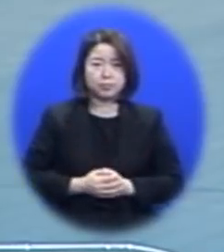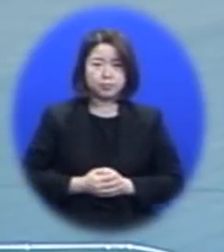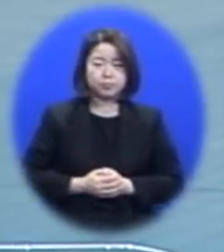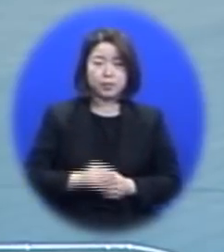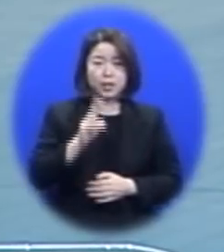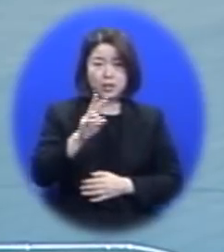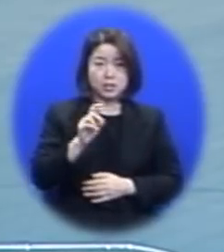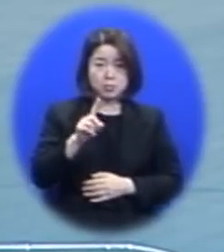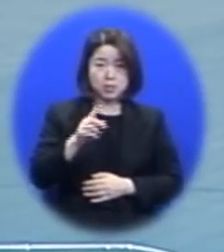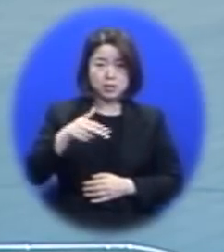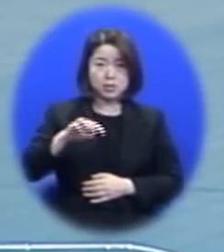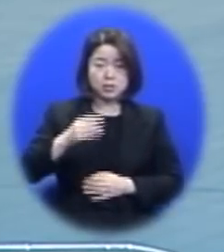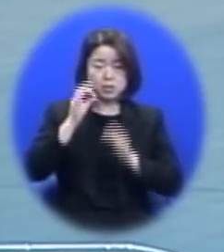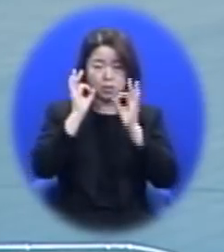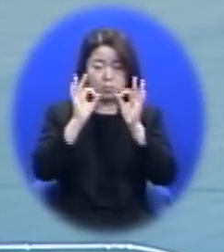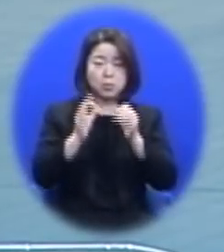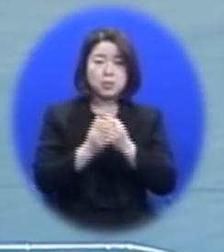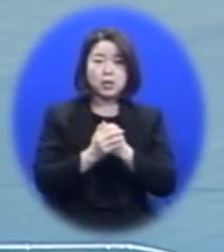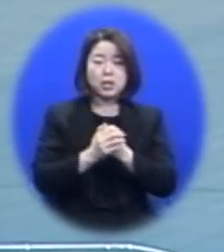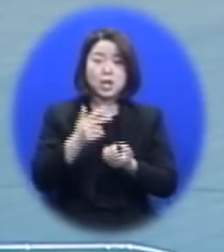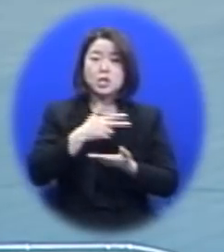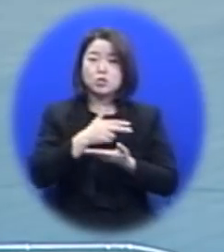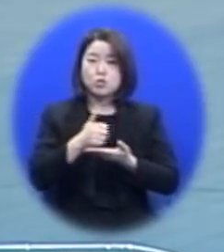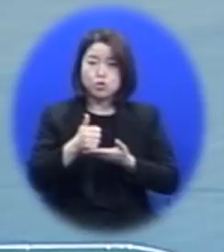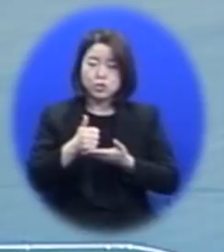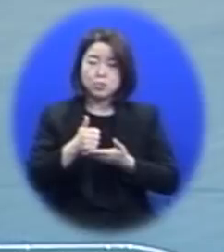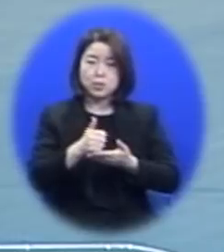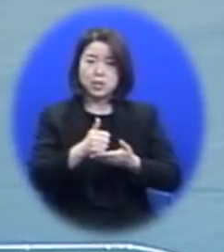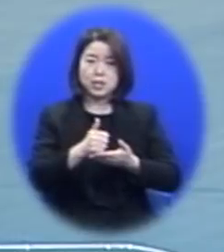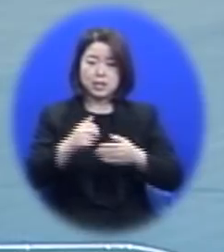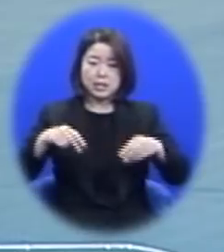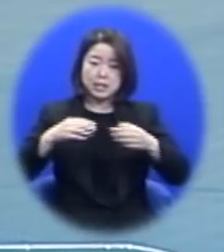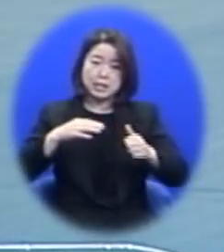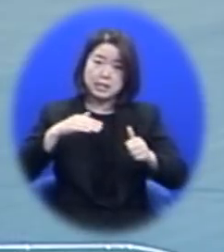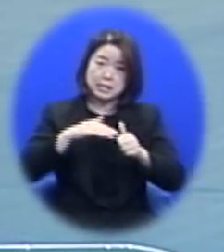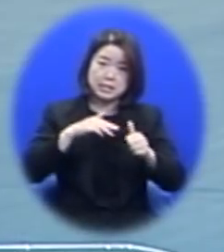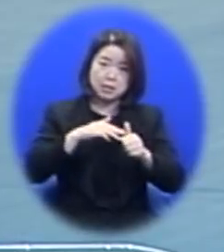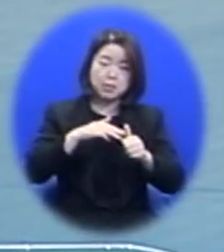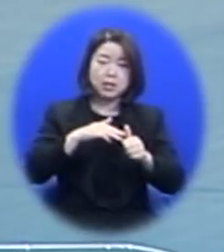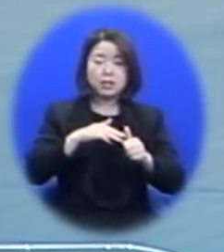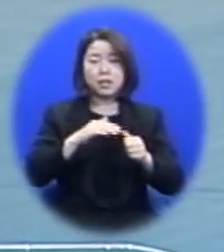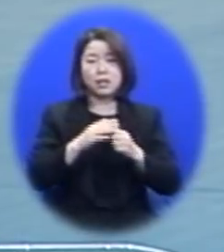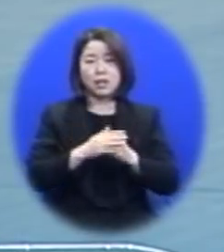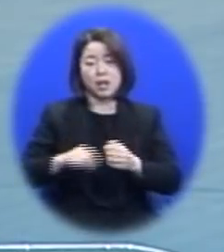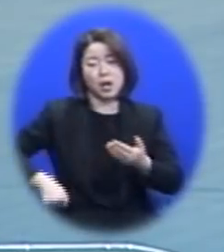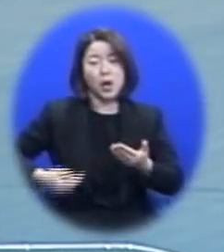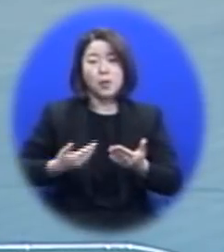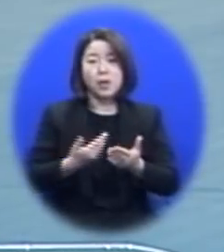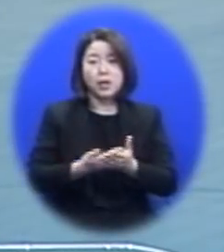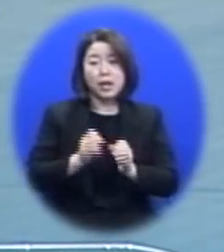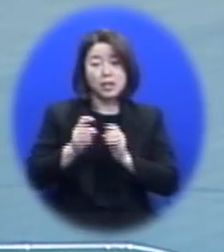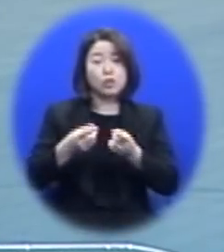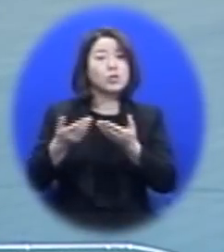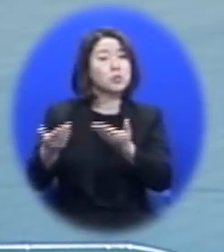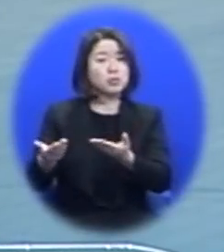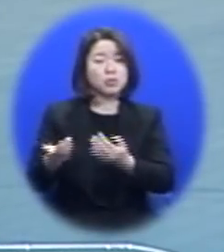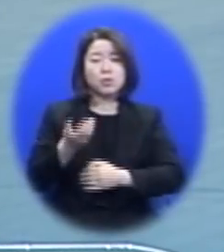21절에 보면 주님께서 이세벨에게 회개할 기회를 주셨다고 그랬습니다. 그런데 이세벨은 회개하지